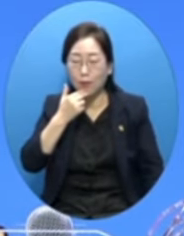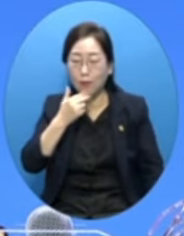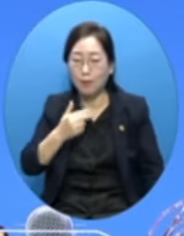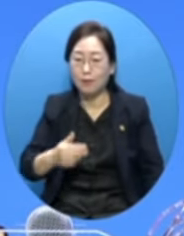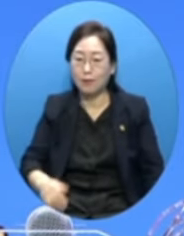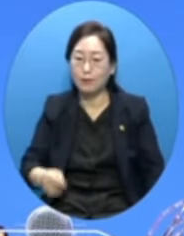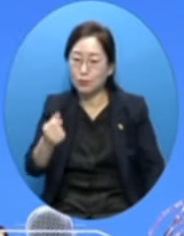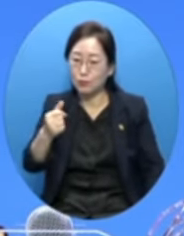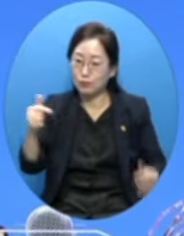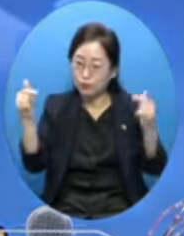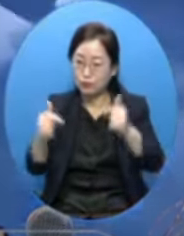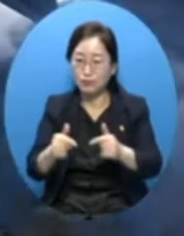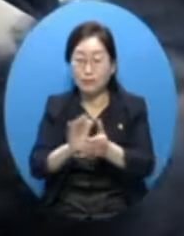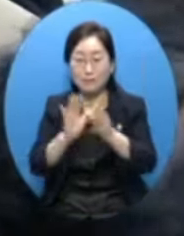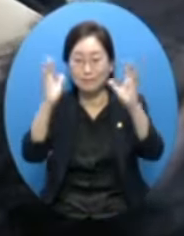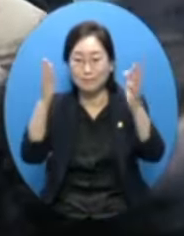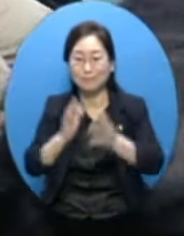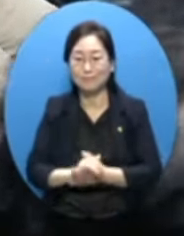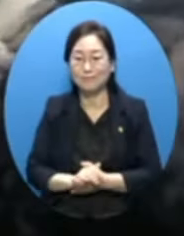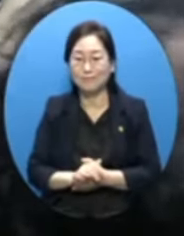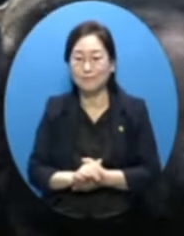할렐루야.